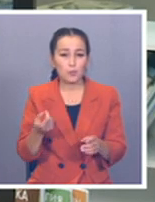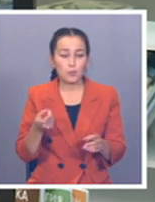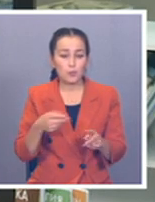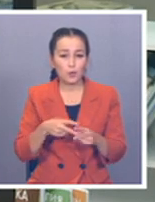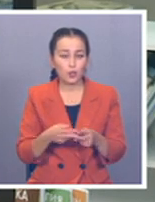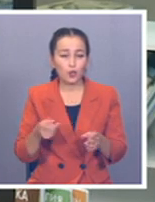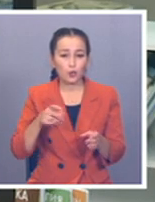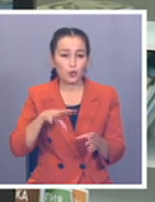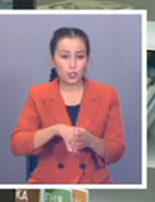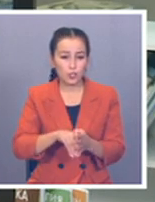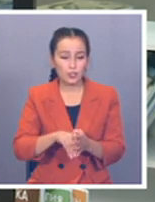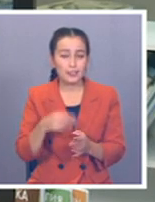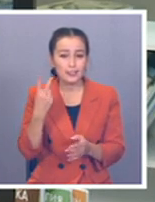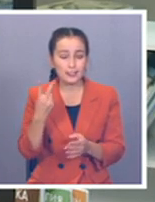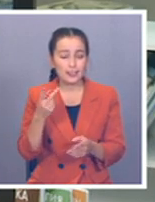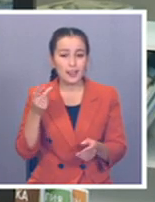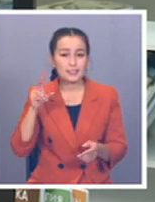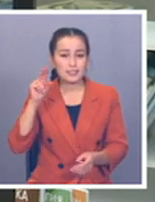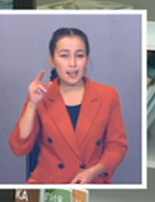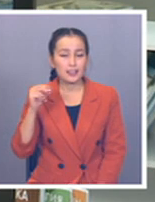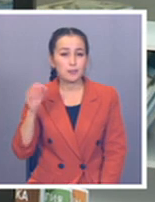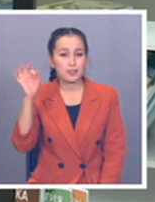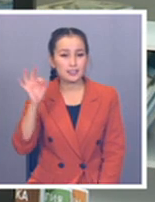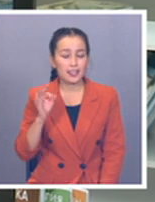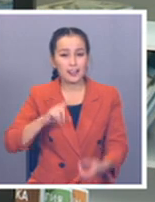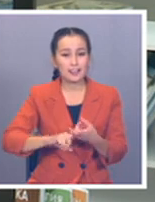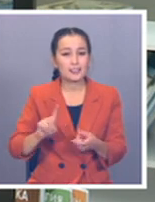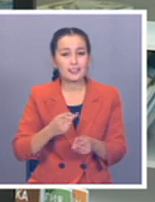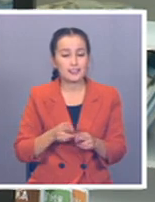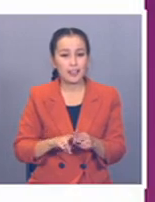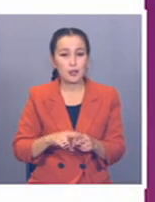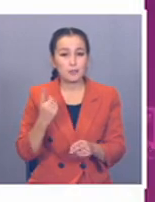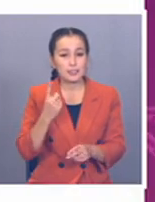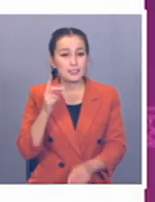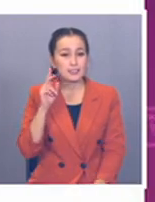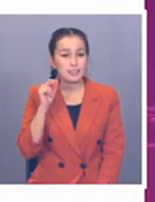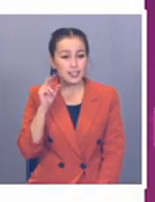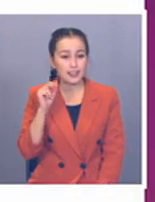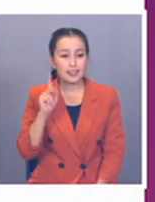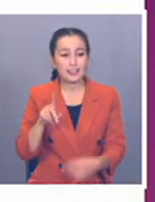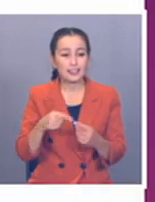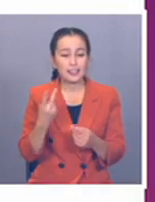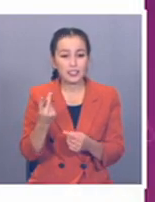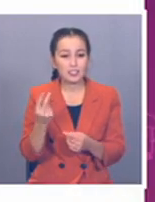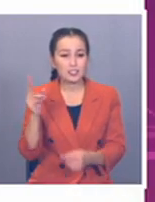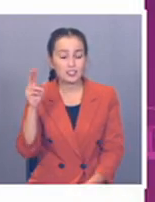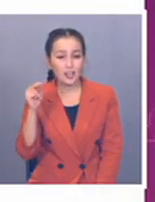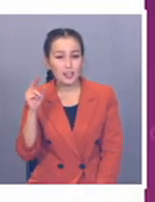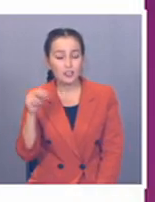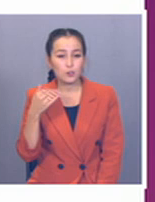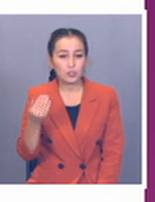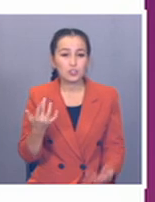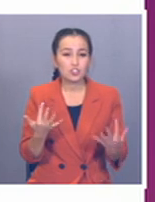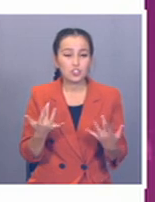санның проценттік қатынасы деген не? Бірінші сан, екінші санның неше процентін құрайтынын табу, ол